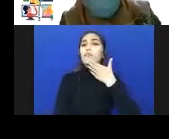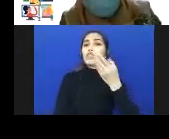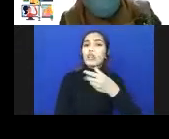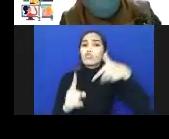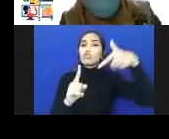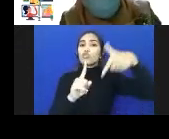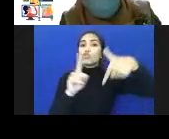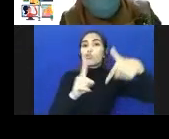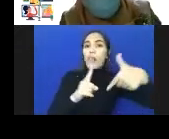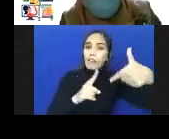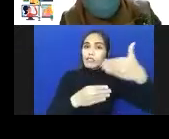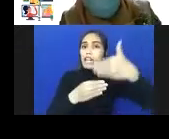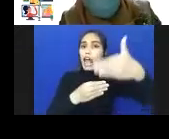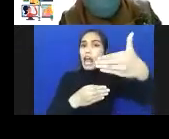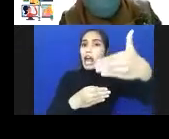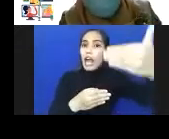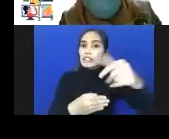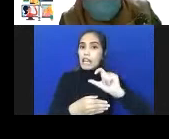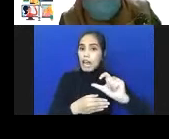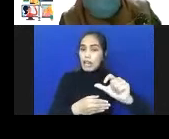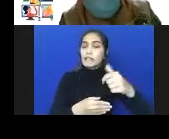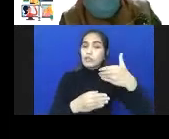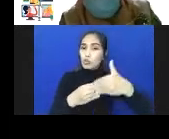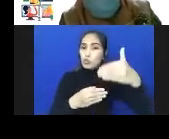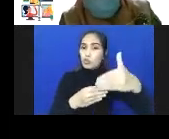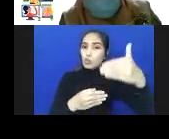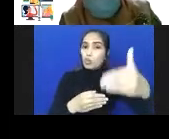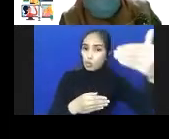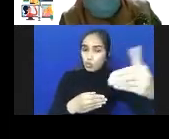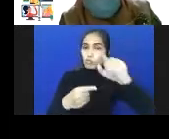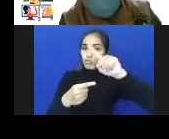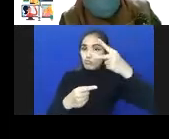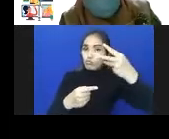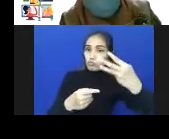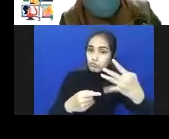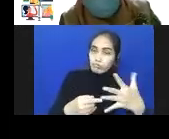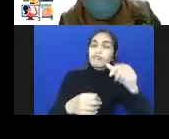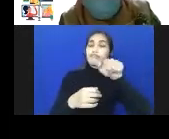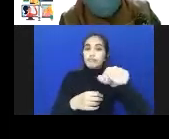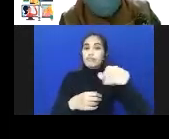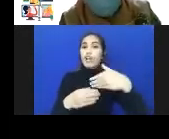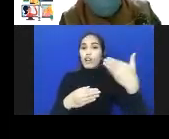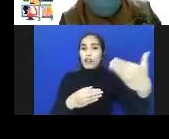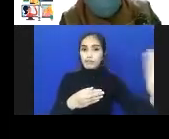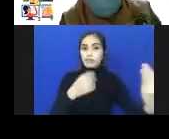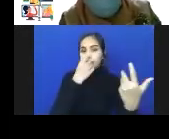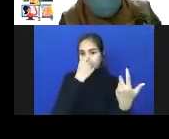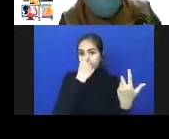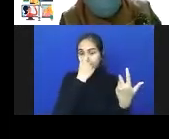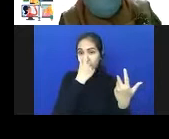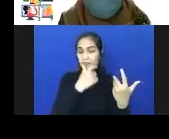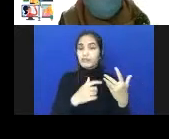melakukan pendampingan, dan juga itu saya rasa kami tanya teman-teman juga itu lebih enak, lebih